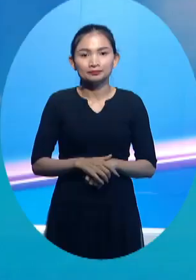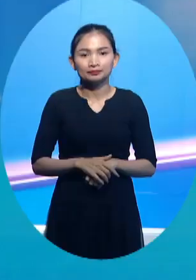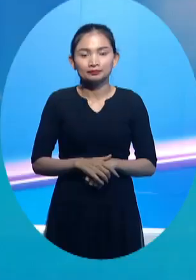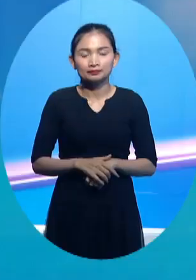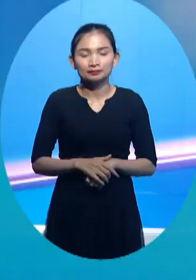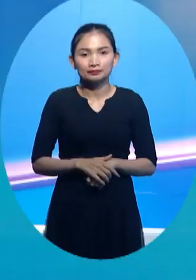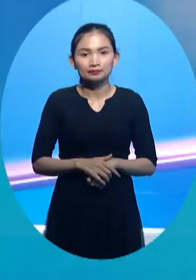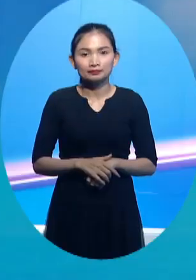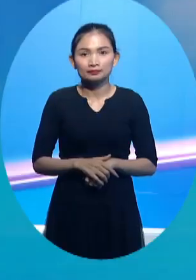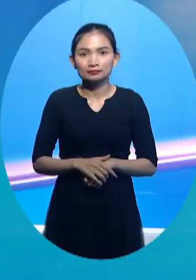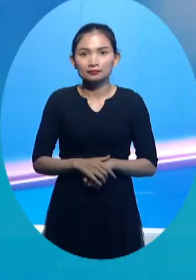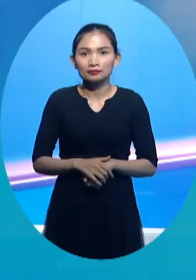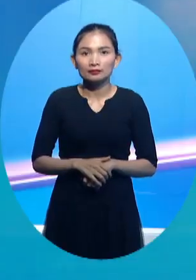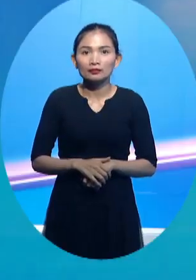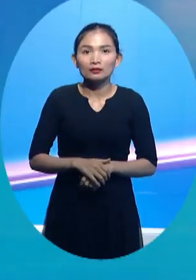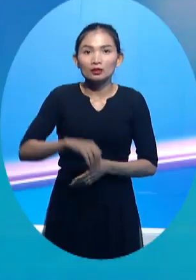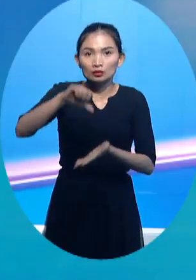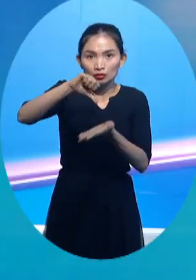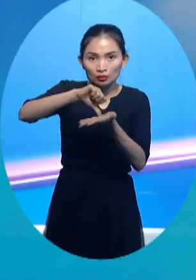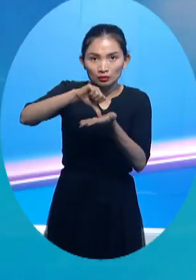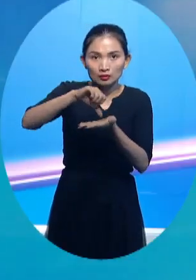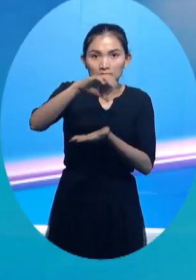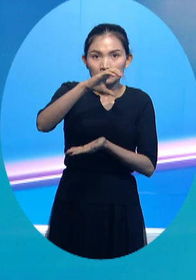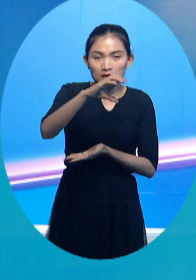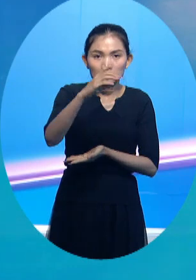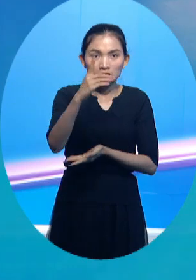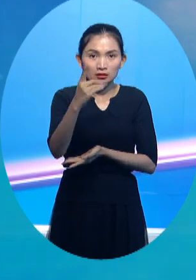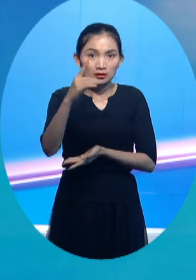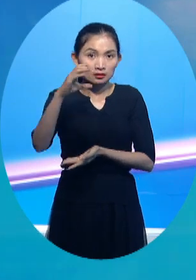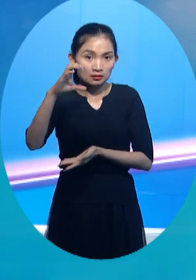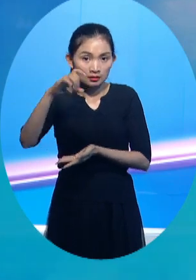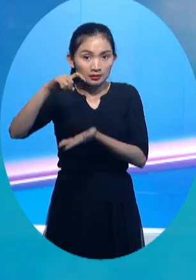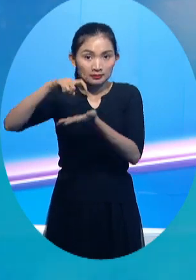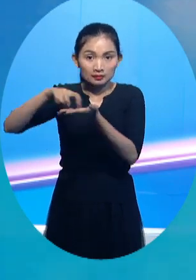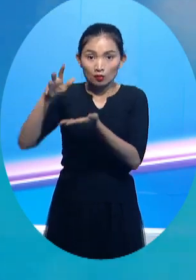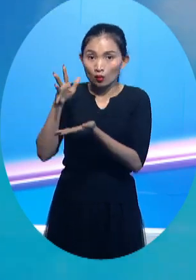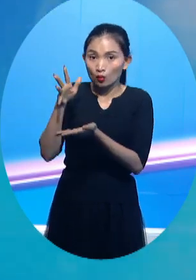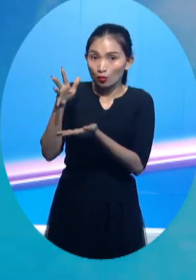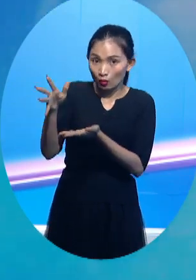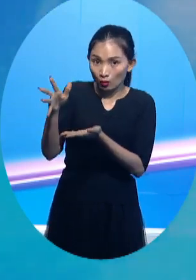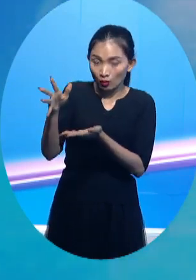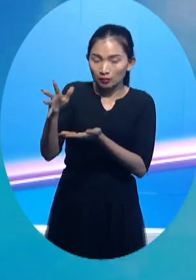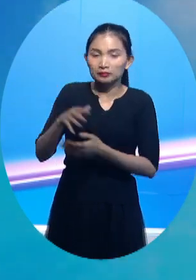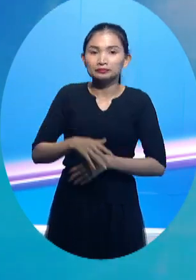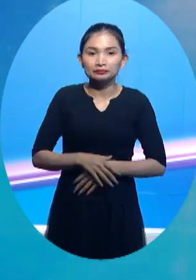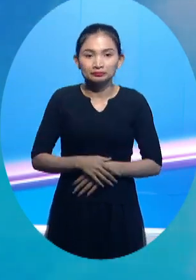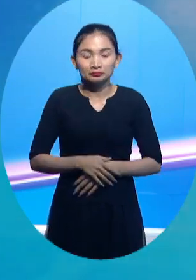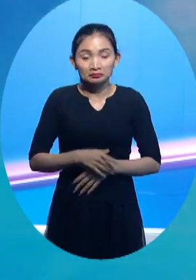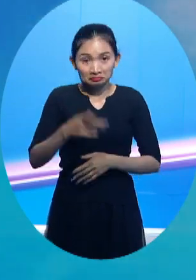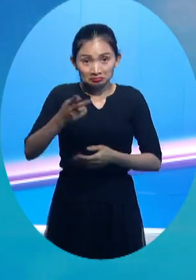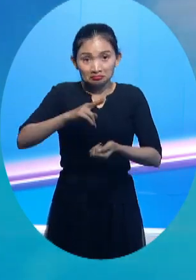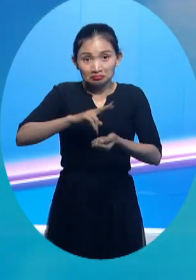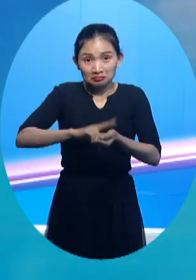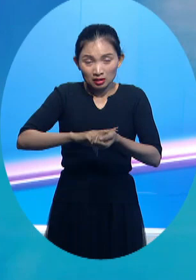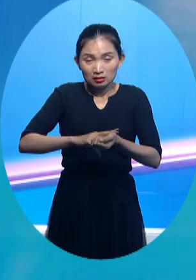Bản Trung tâm kiểm soát và phòng ng dịch bệnh cdc của Mỹ gần đây cho biết đã ghi nhận số ca mắt các bệnh về đương hô hấp đã ở mức